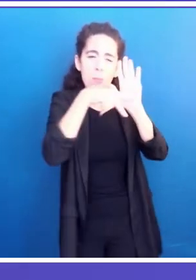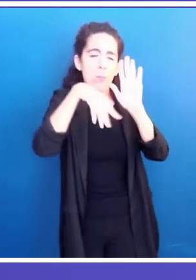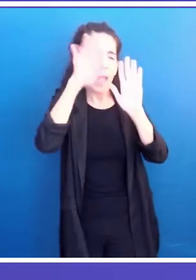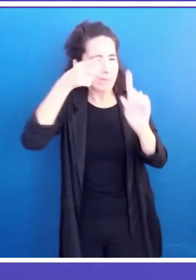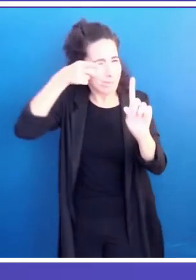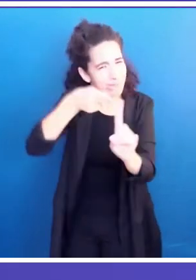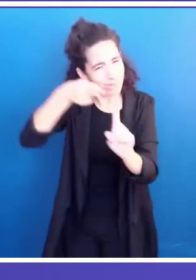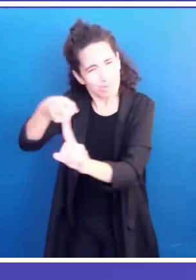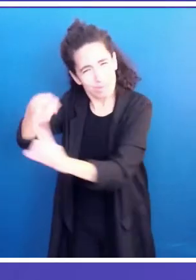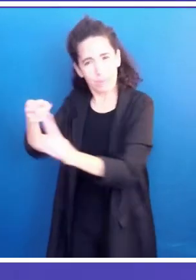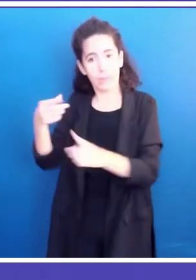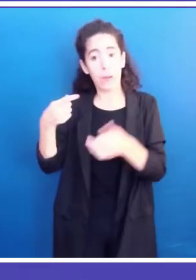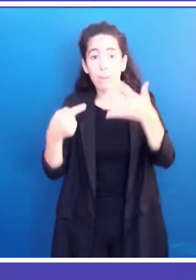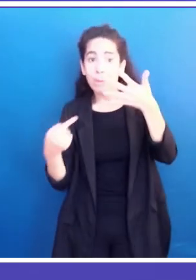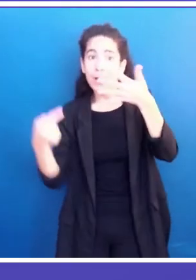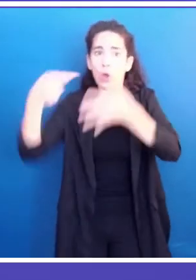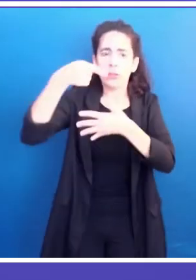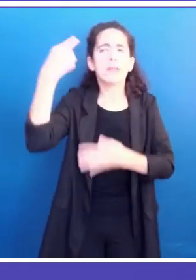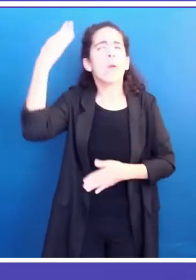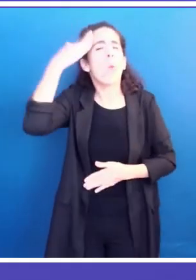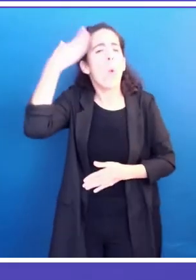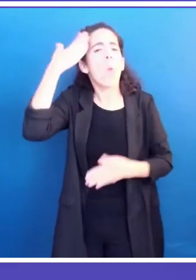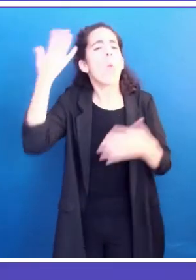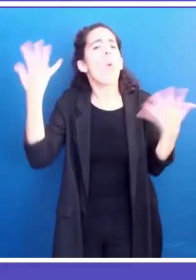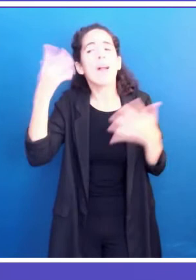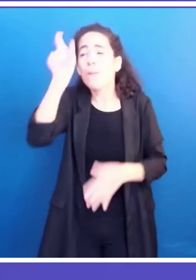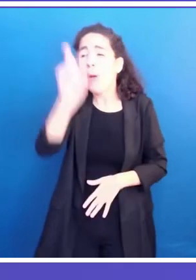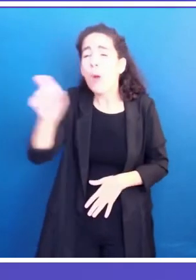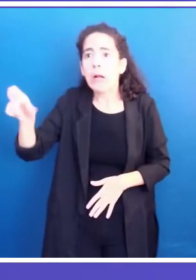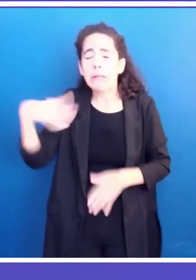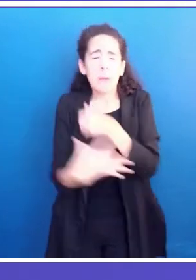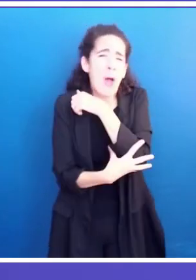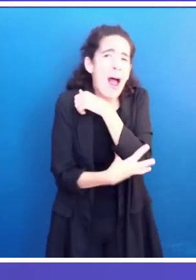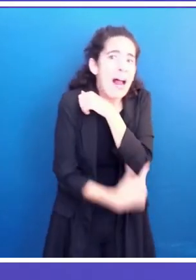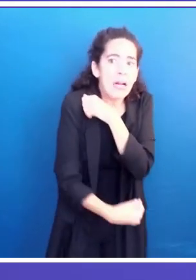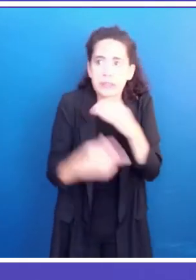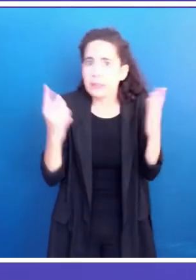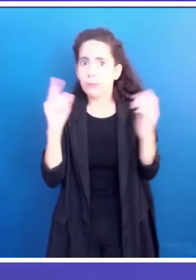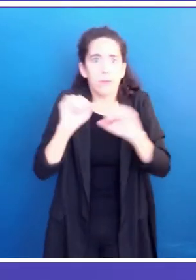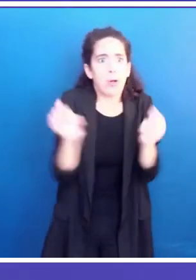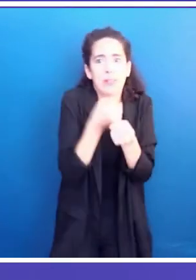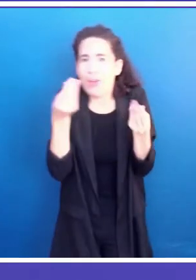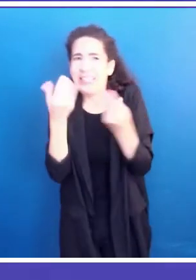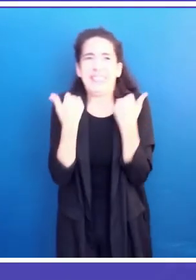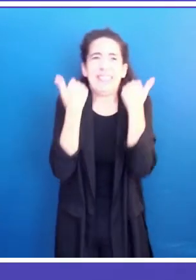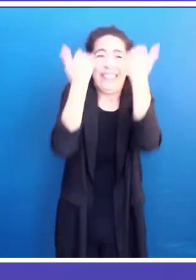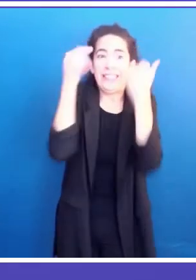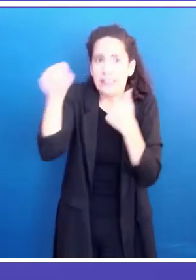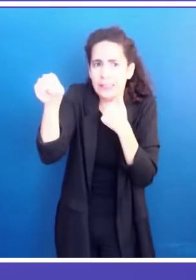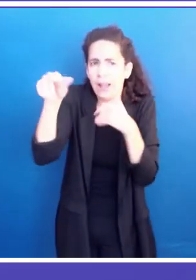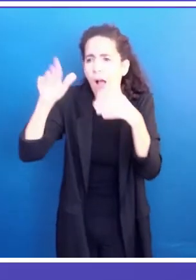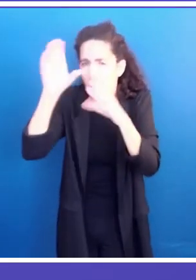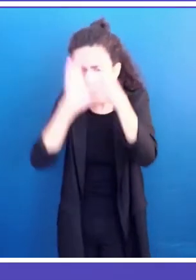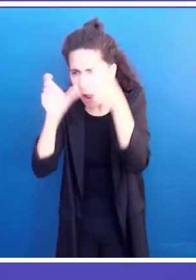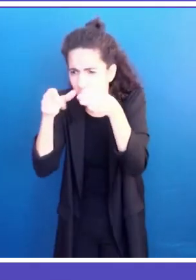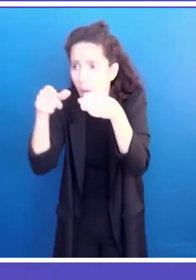ومحددة تساعد النساء على تخطي المشاكل. ثم سنرى كيف عسانا أن نعتمد كل هذه